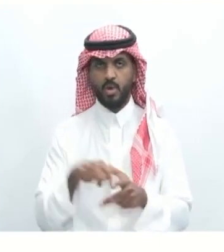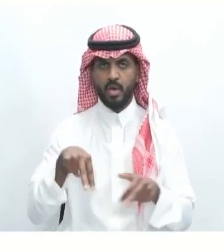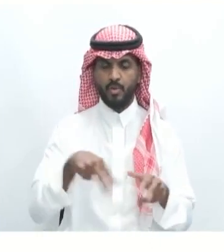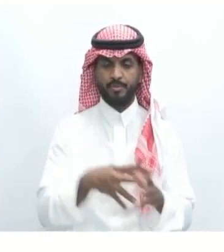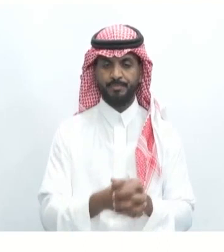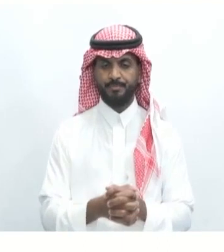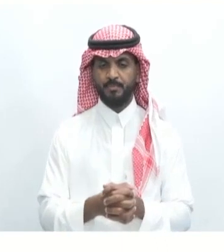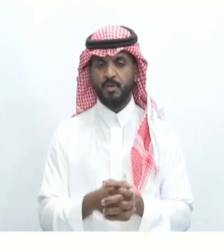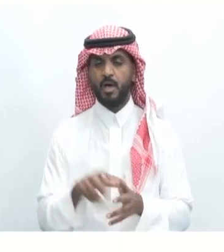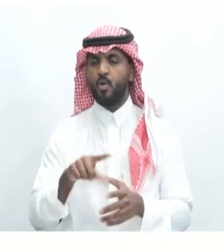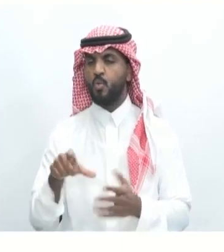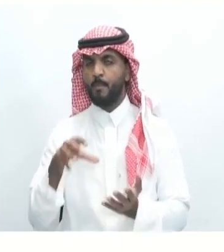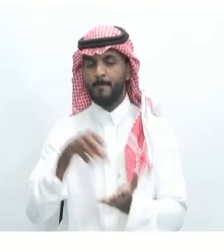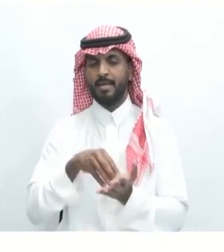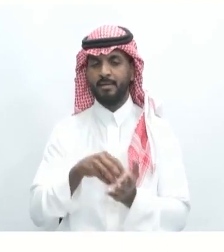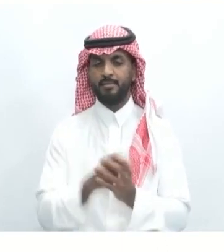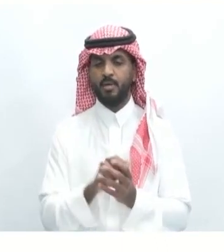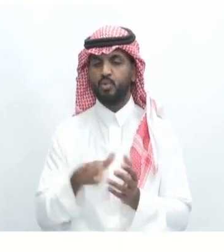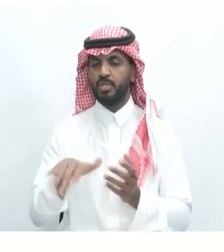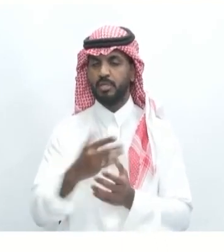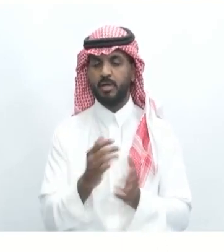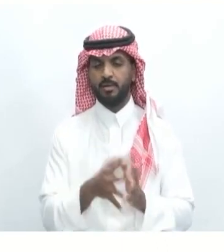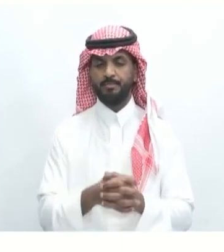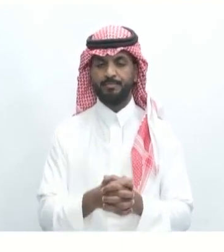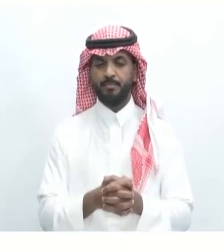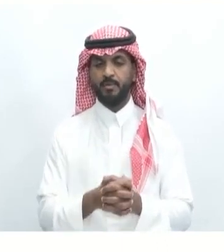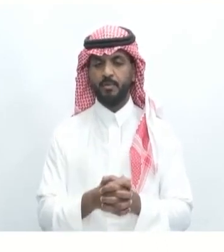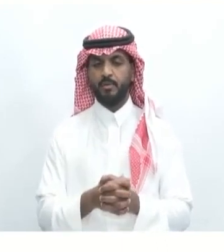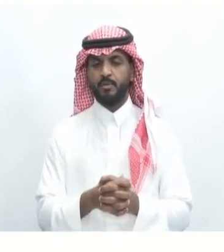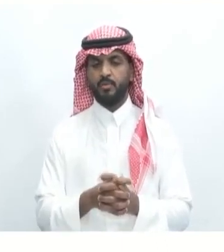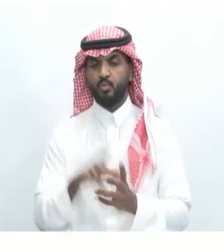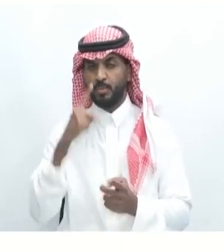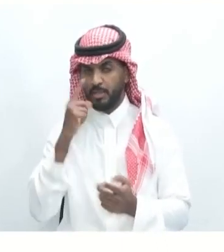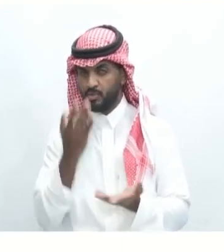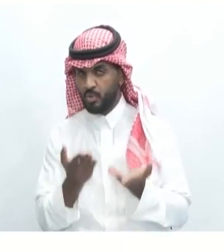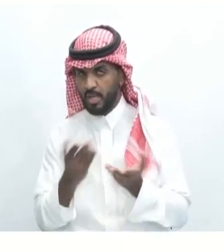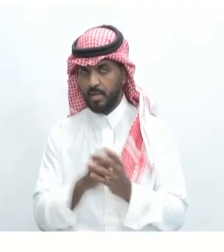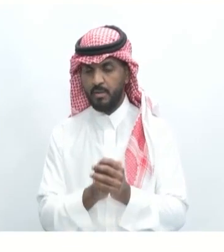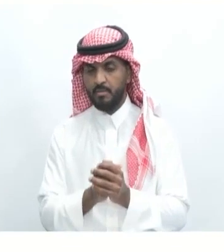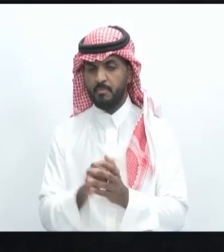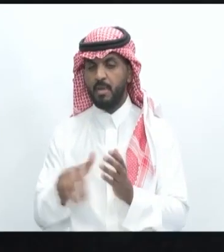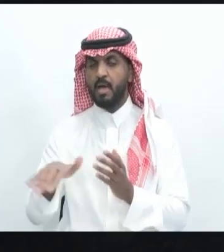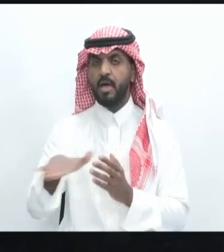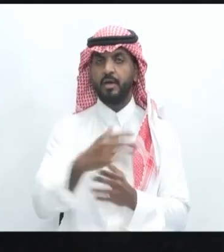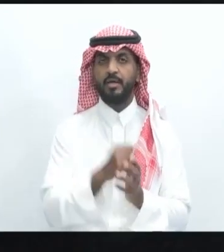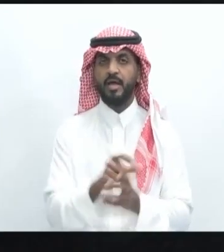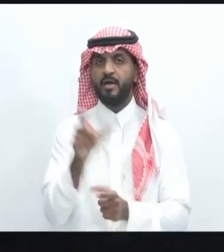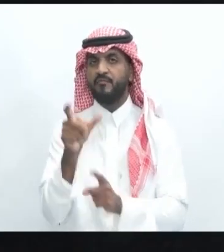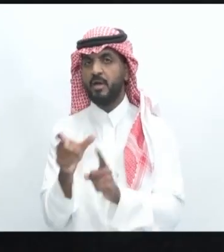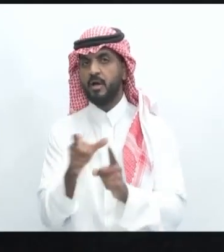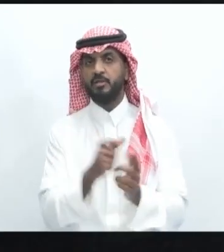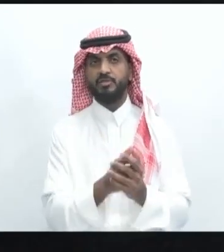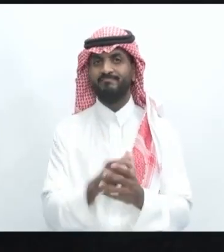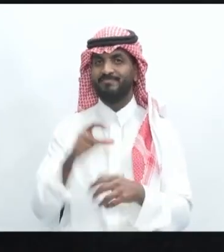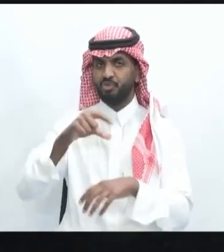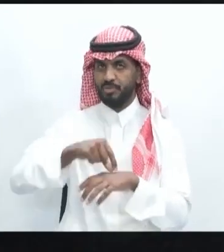حيوان او مكان او اي شيء اخر لماذا يميزه عن باقي افراد جنس اذا هنا